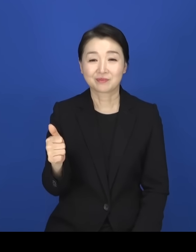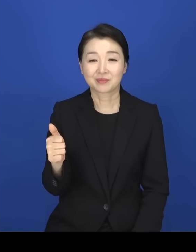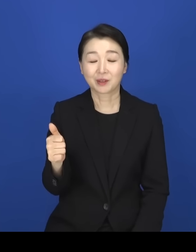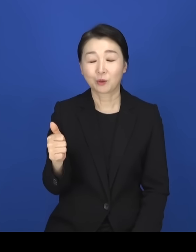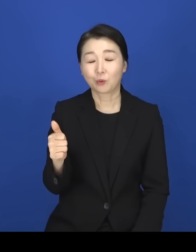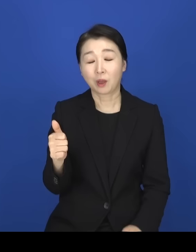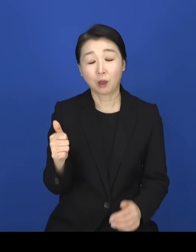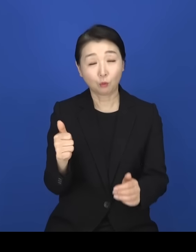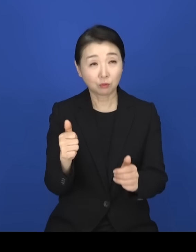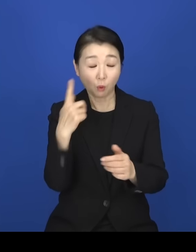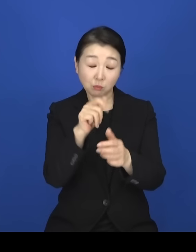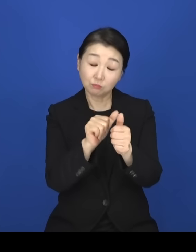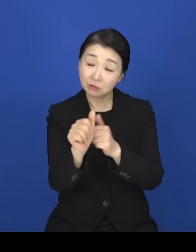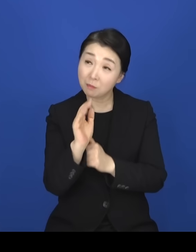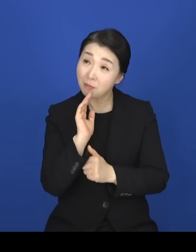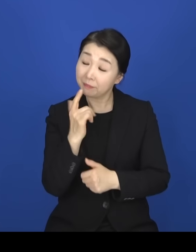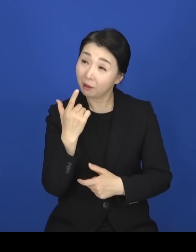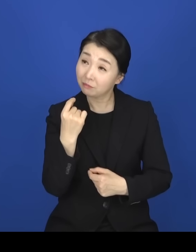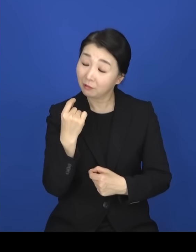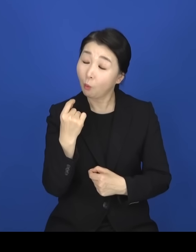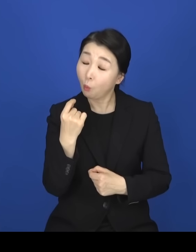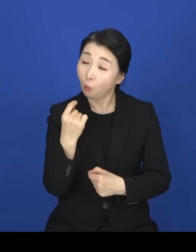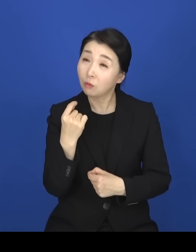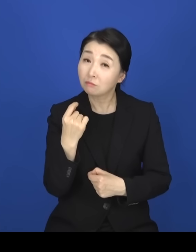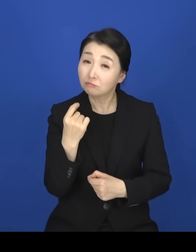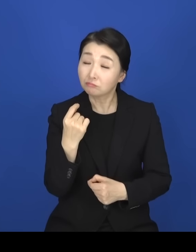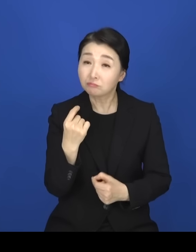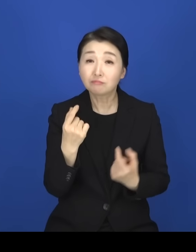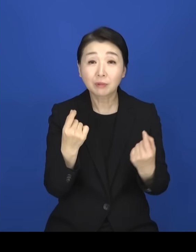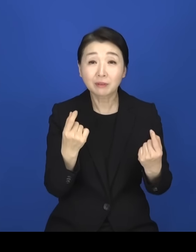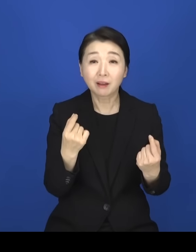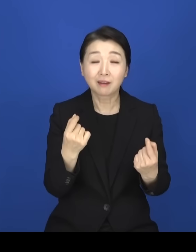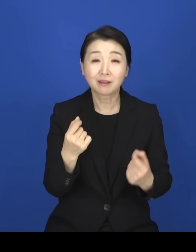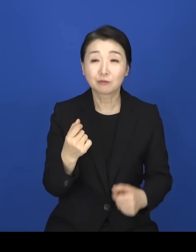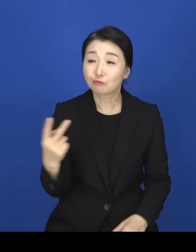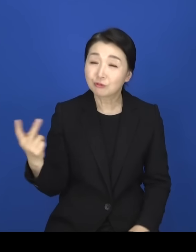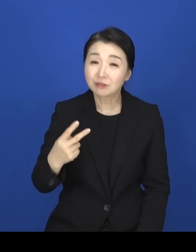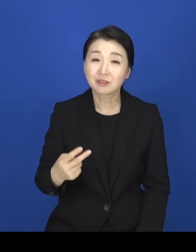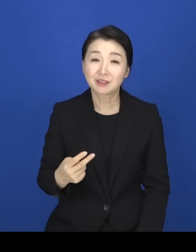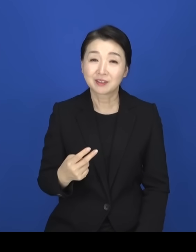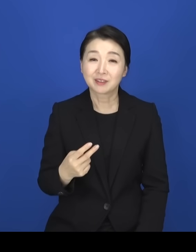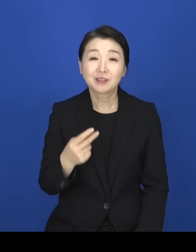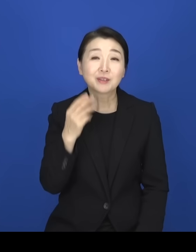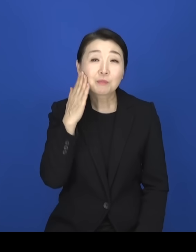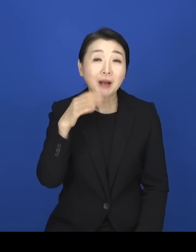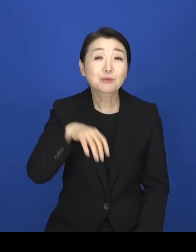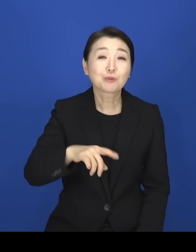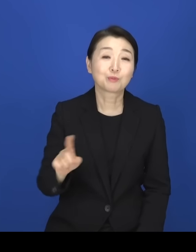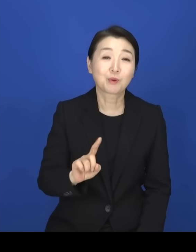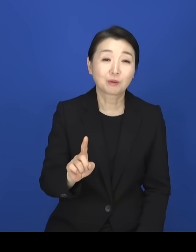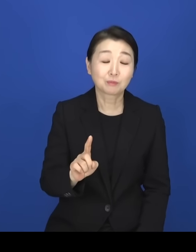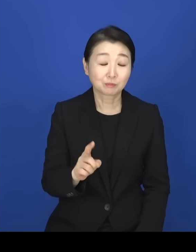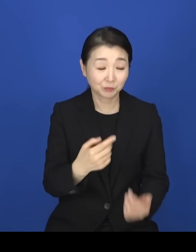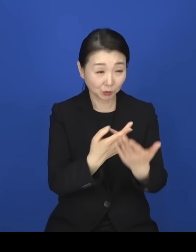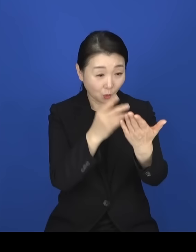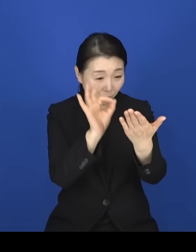있었어요. 우리가 괜찮나 보다. 그럴 수 있어. 그래서 하도 얘기하니까. 그 방송국 분장실에서 태훈이가 진짜로 거울을